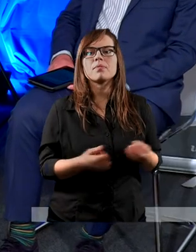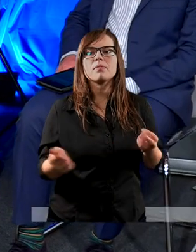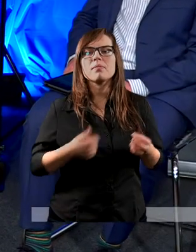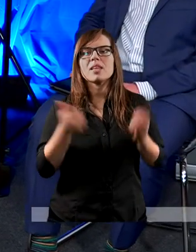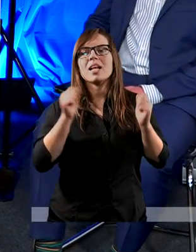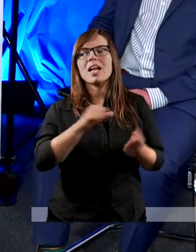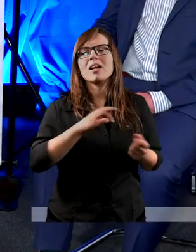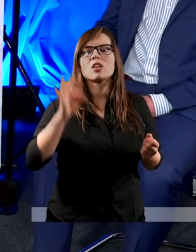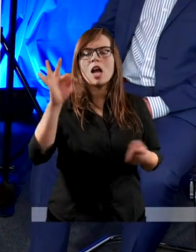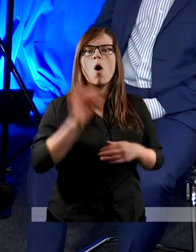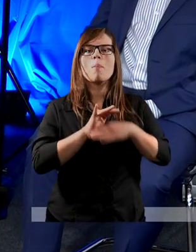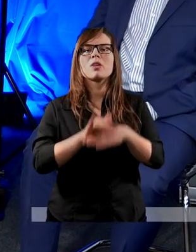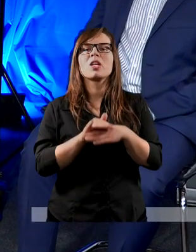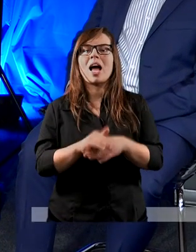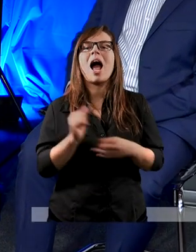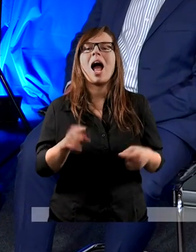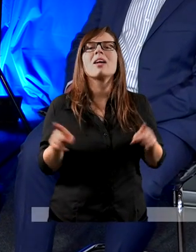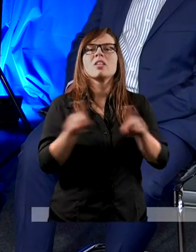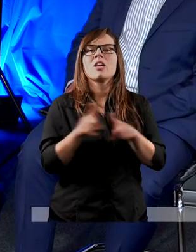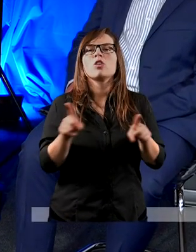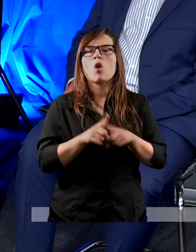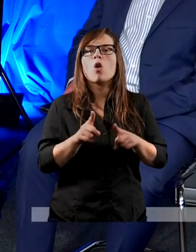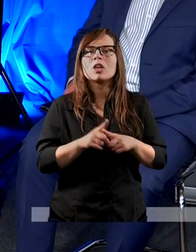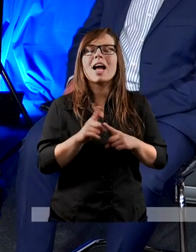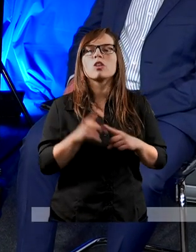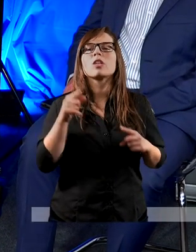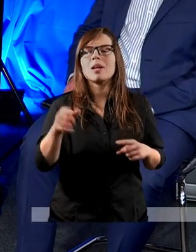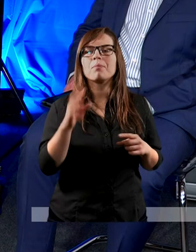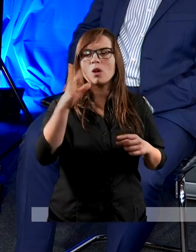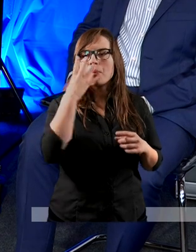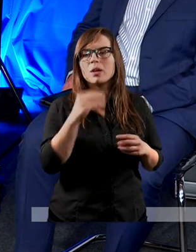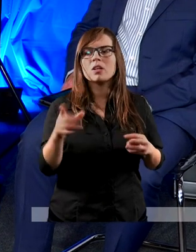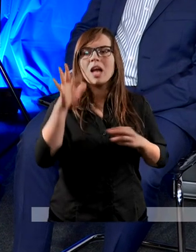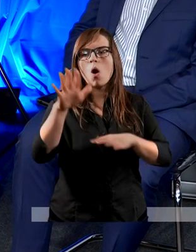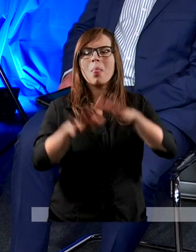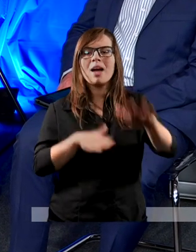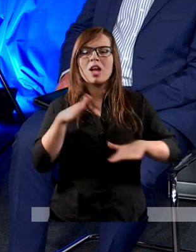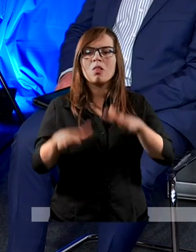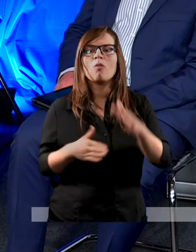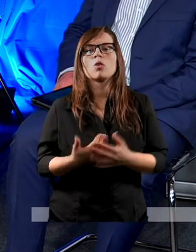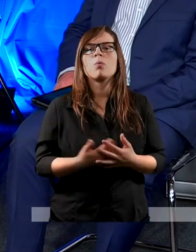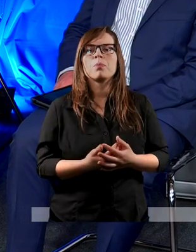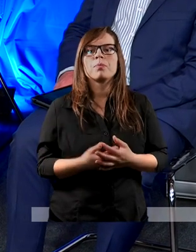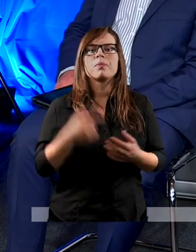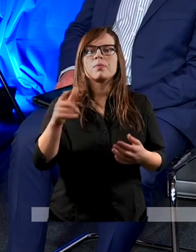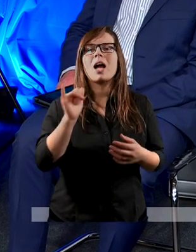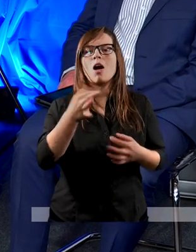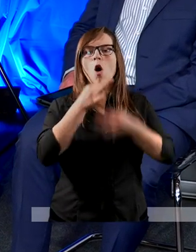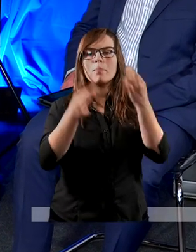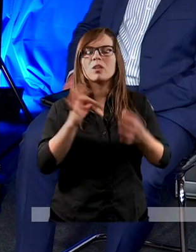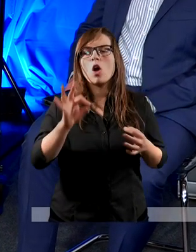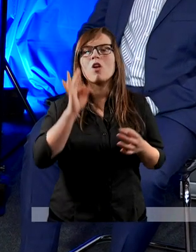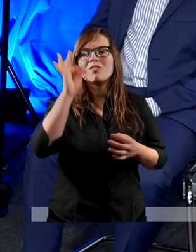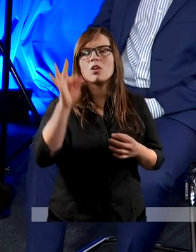żeby stać się Jego przyjacielem, a jednocześnie tym prawdziwym dzieckiem Bożym. Żeby go naśladować po prostu. Tak, ty dzisiaj opowiadałeś